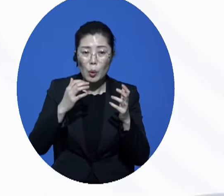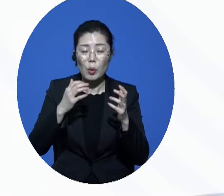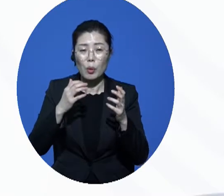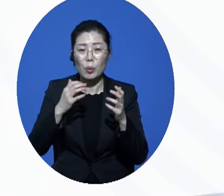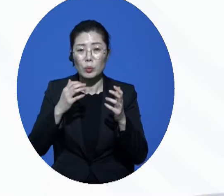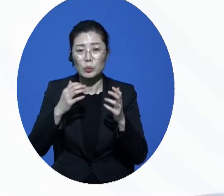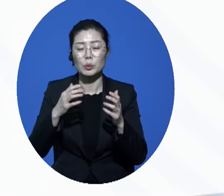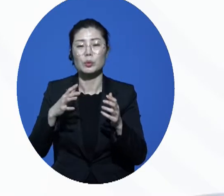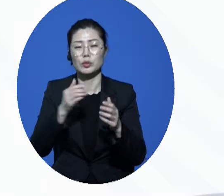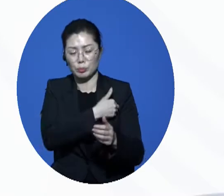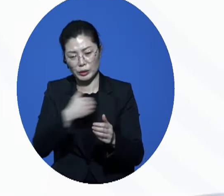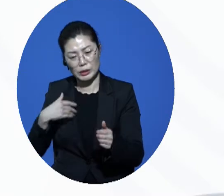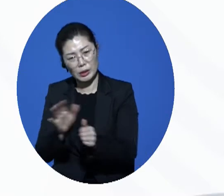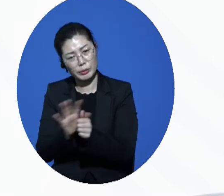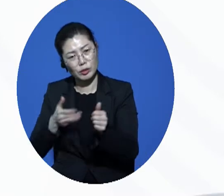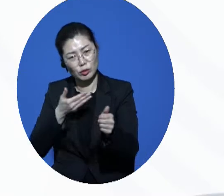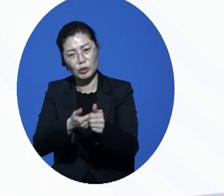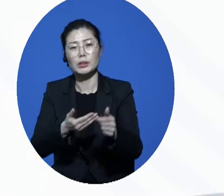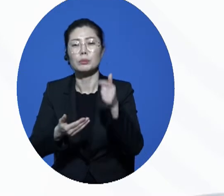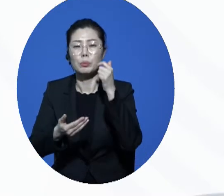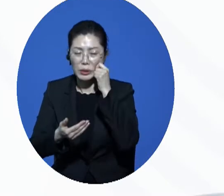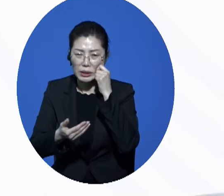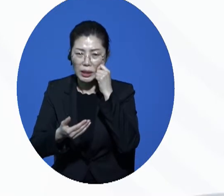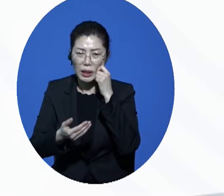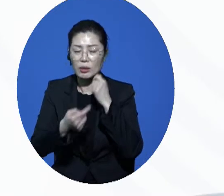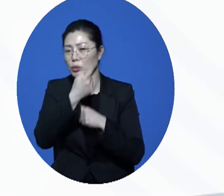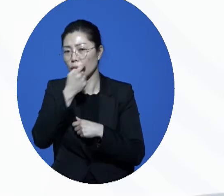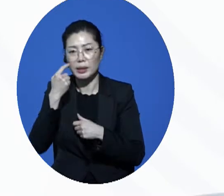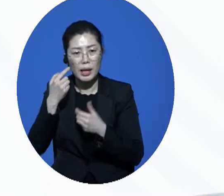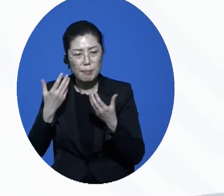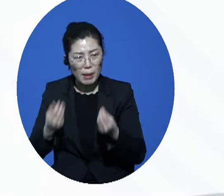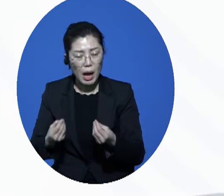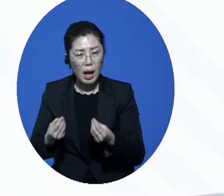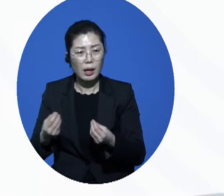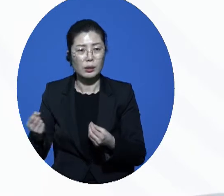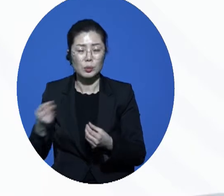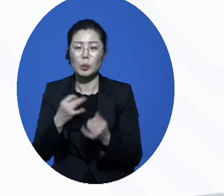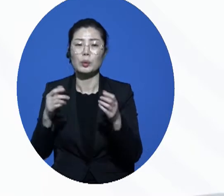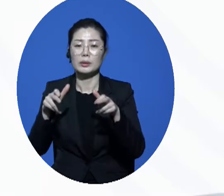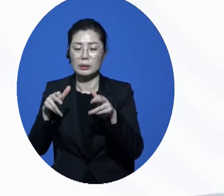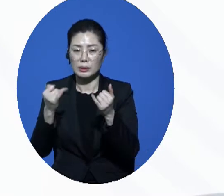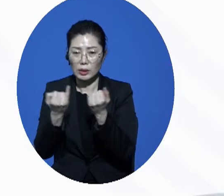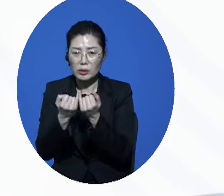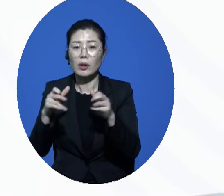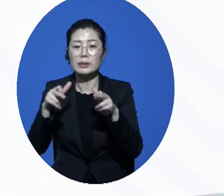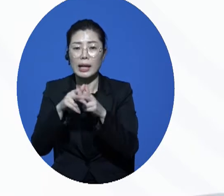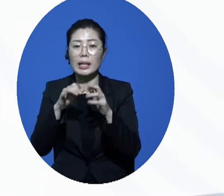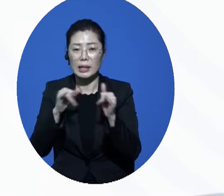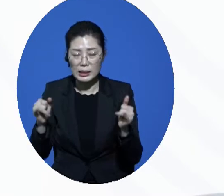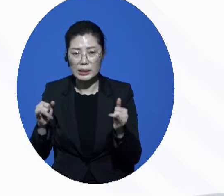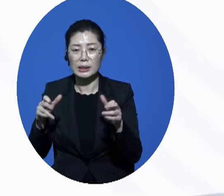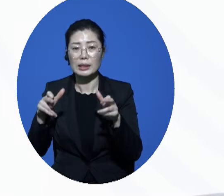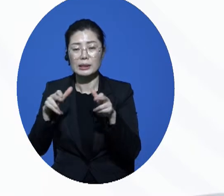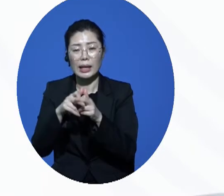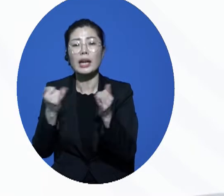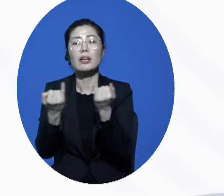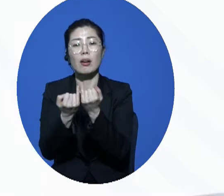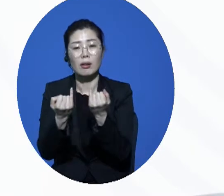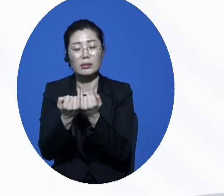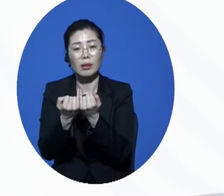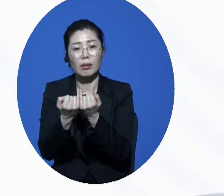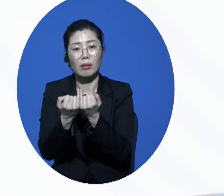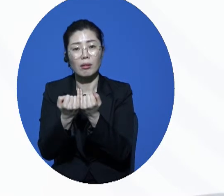못했다라는 점을 들 수가 있었습니다. 그리고 소녀와 여성들, 장애 여성들과 장애 소녀들 같은